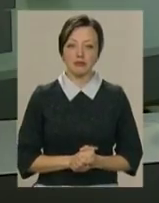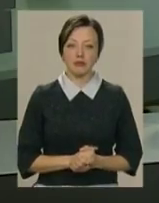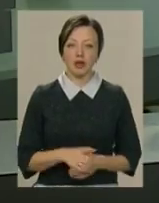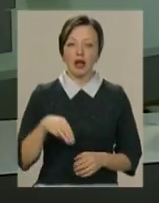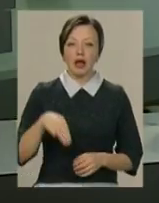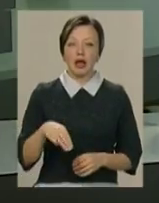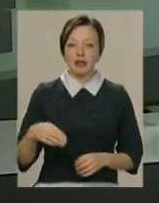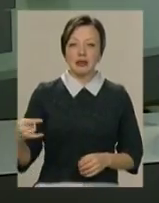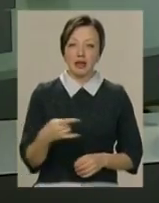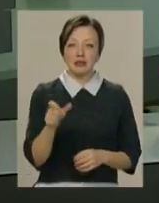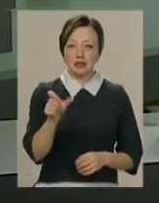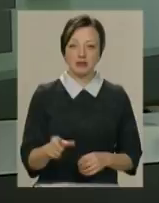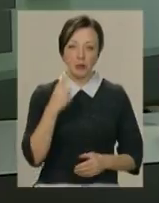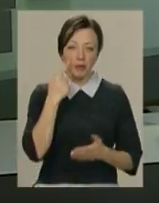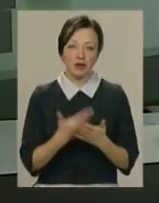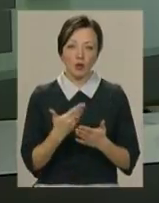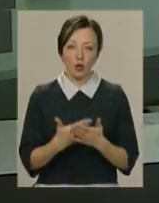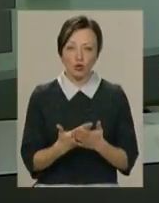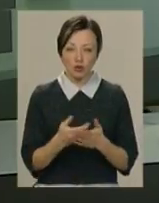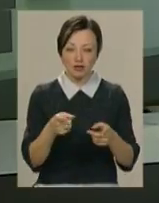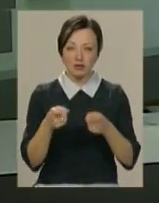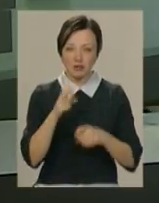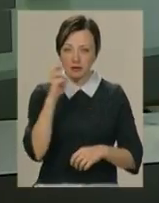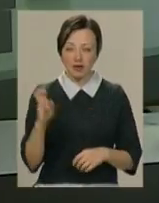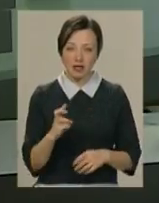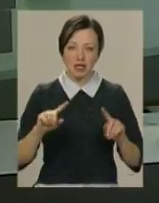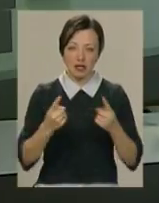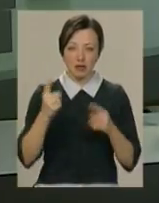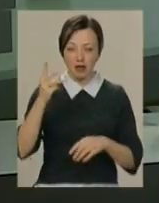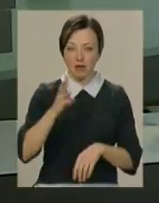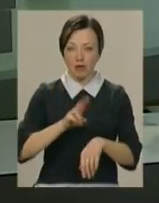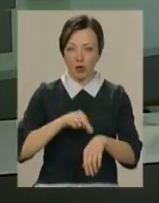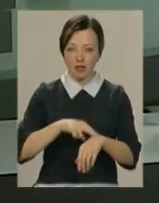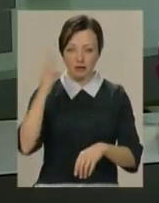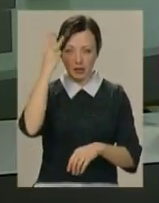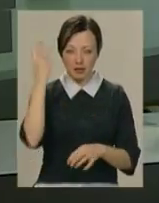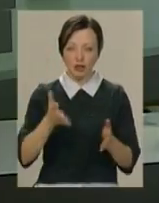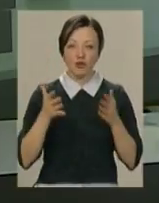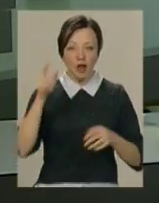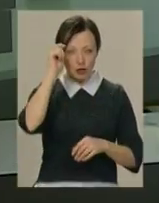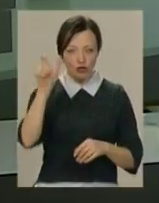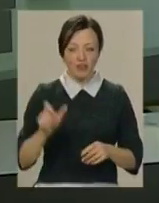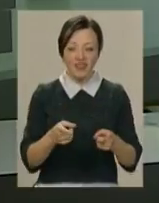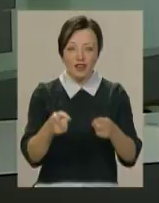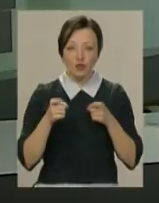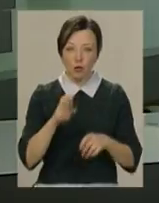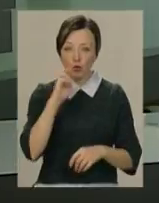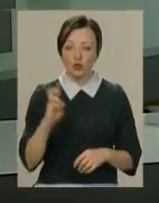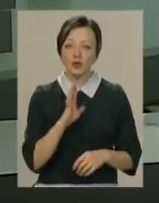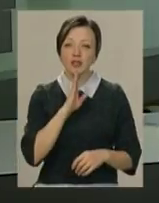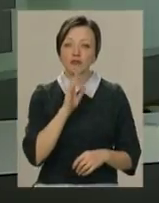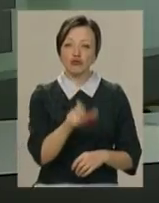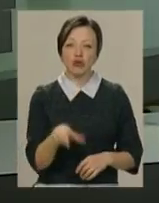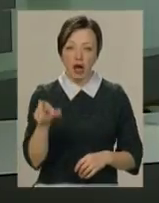Таксиста, якого підозрюють у сутенерстві, затримали правоохоронці у Хмельницькому. У поліції з'ясували, що чоловік втягнув у проституцію